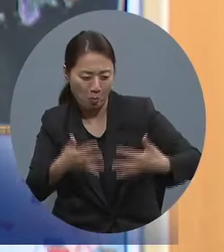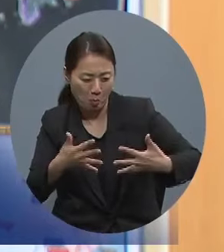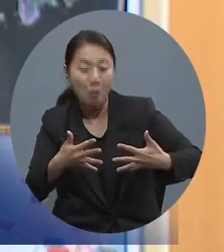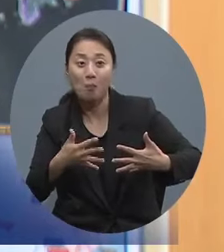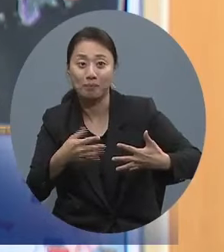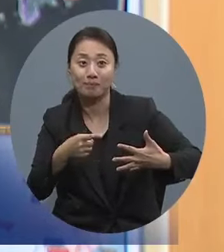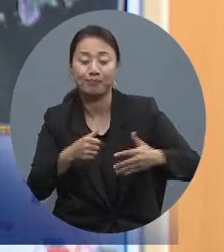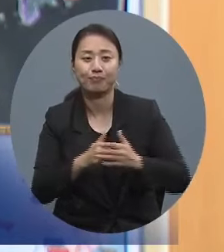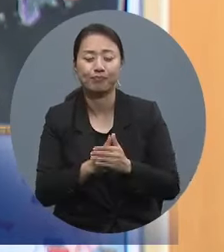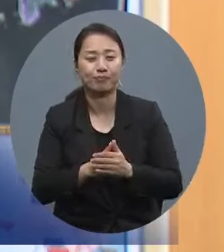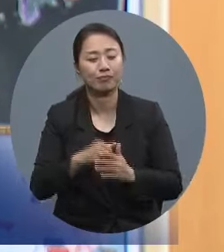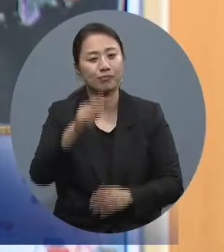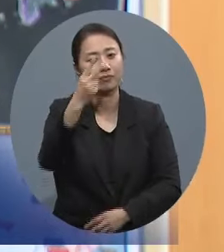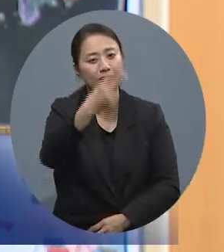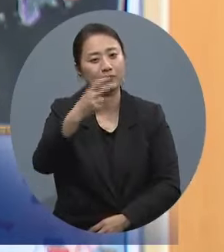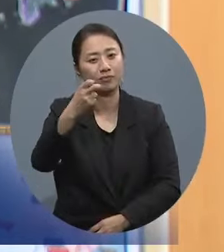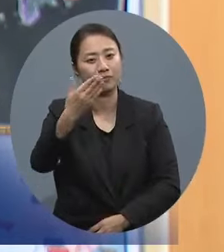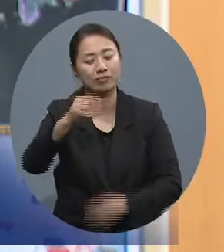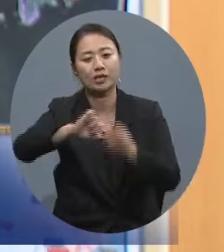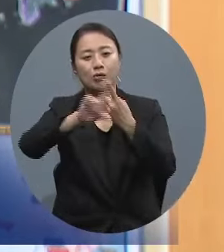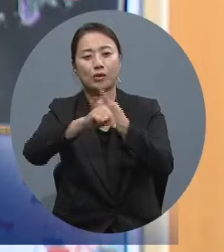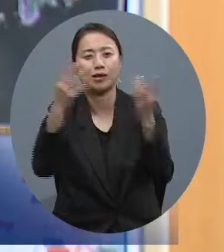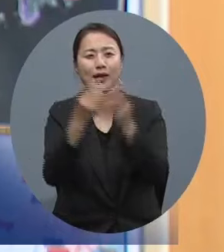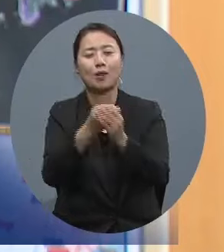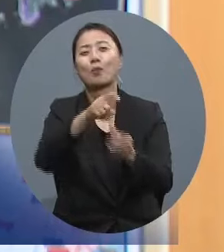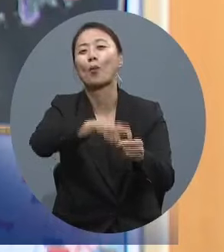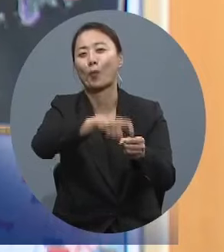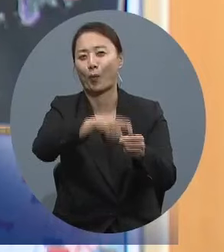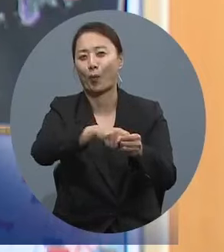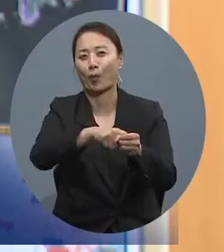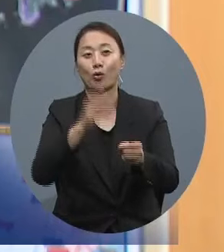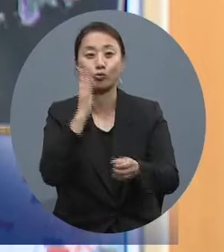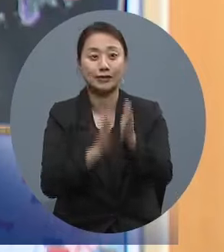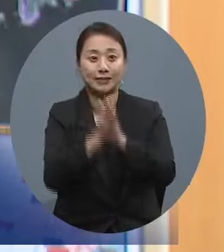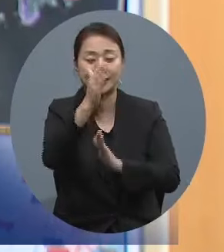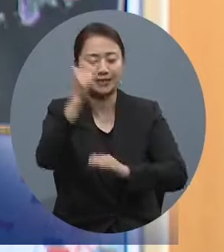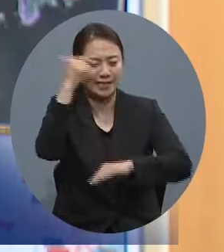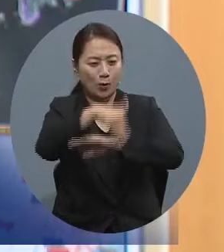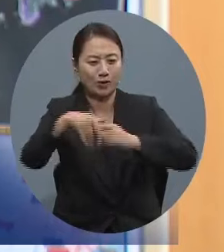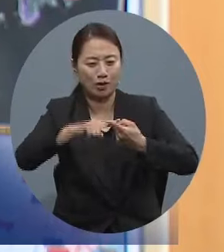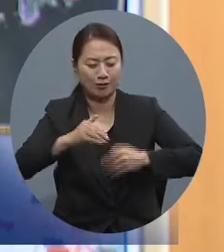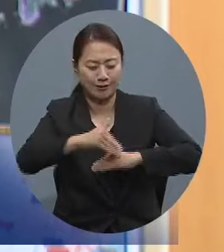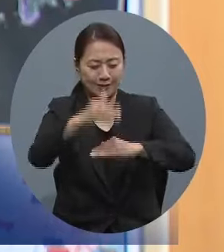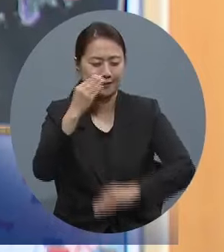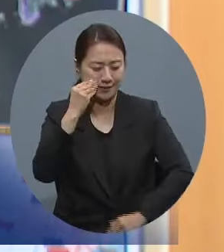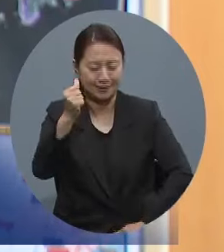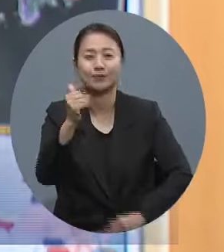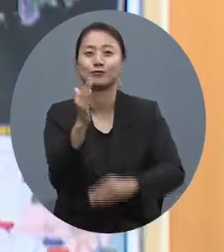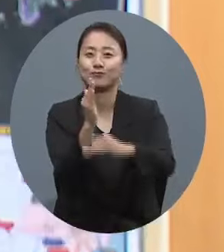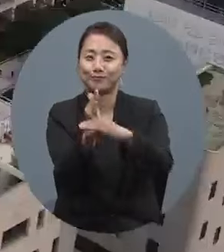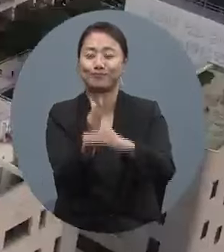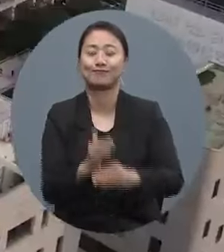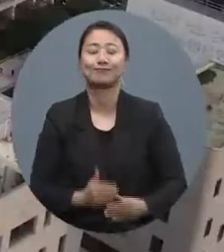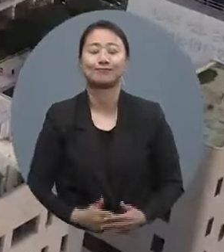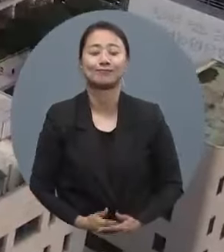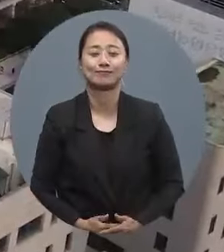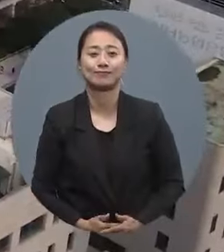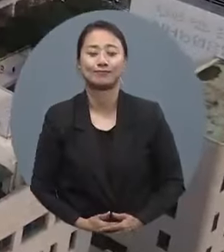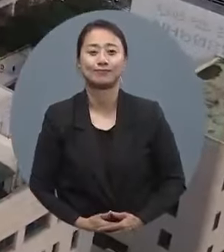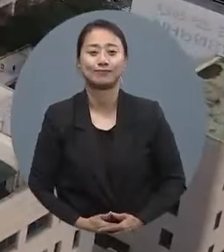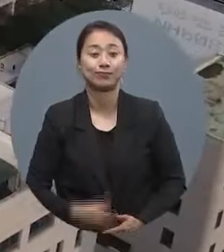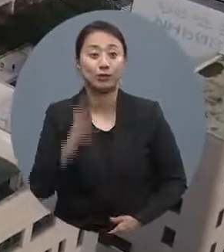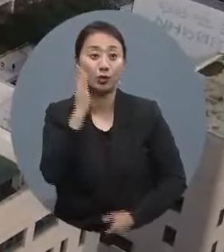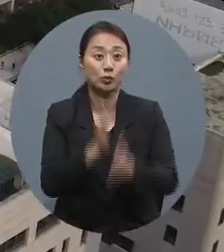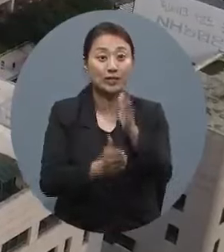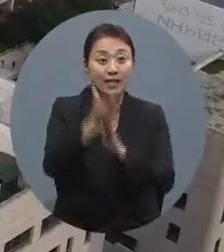넘었습니다 29년 1월 계통 목표에 맞추어서 우리 시의 교대로 순조롭게 진행되고 있습니다